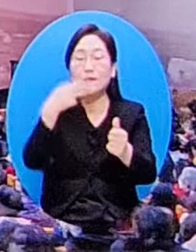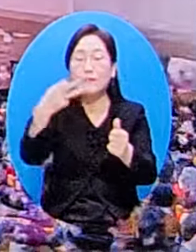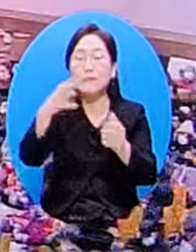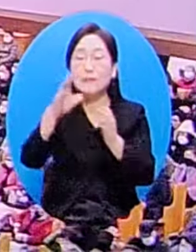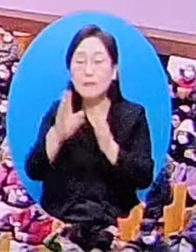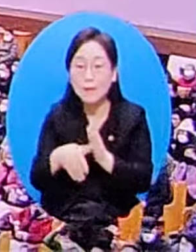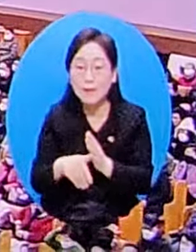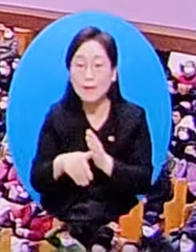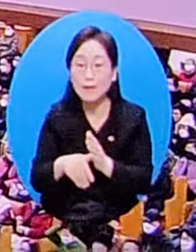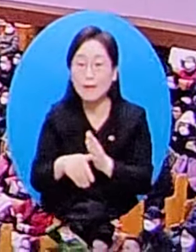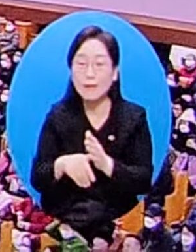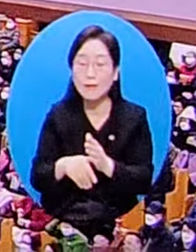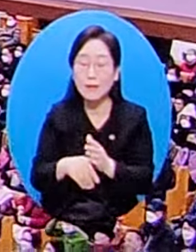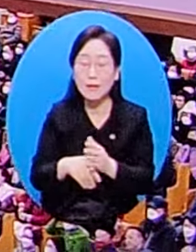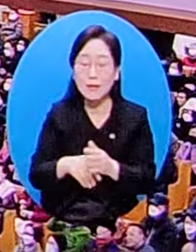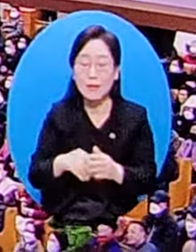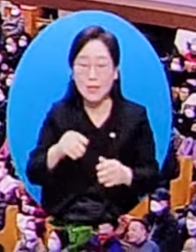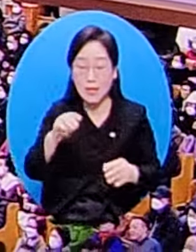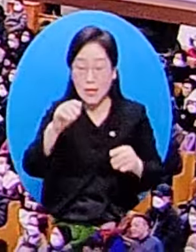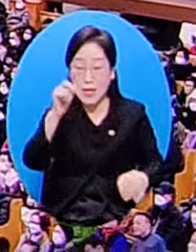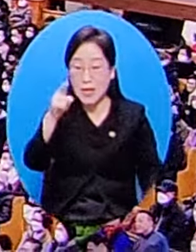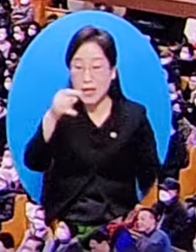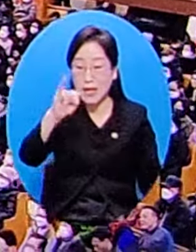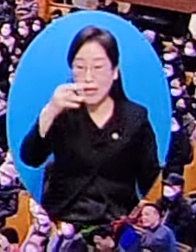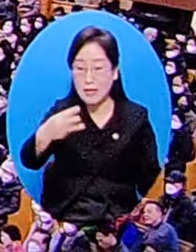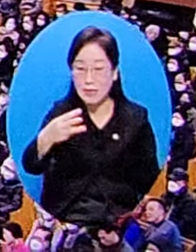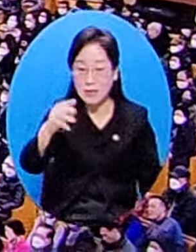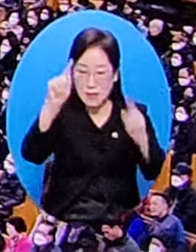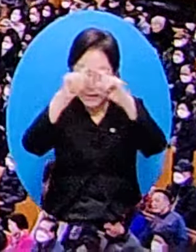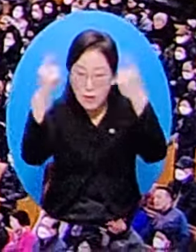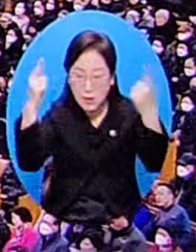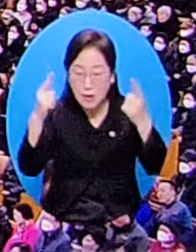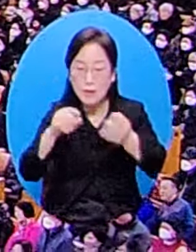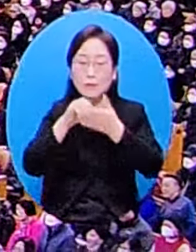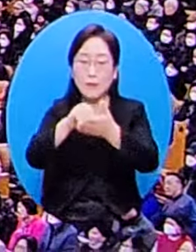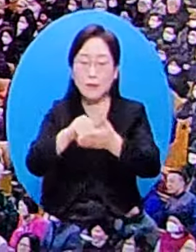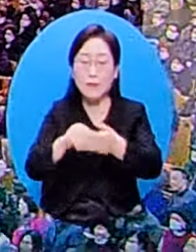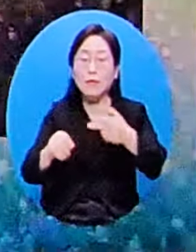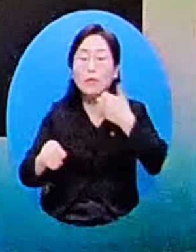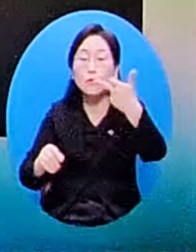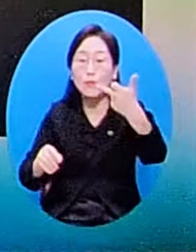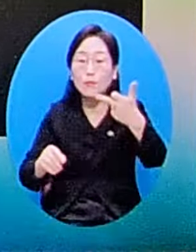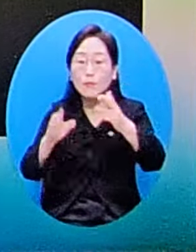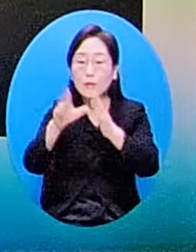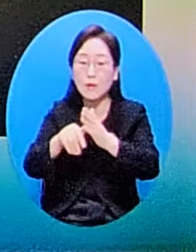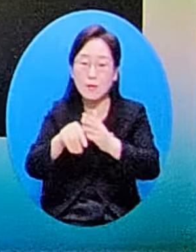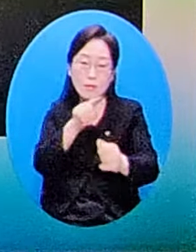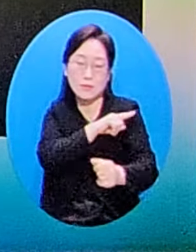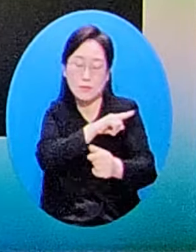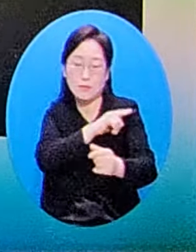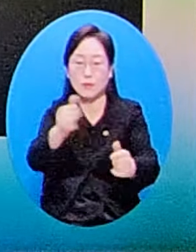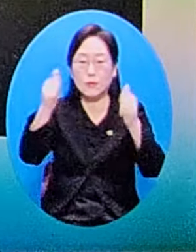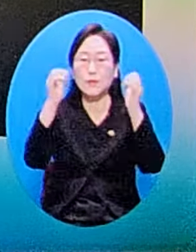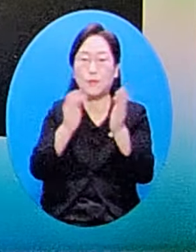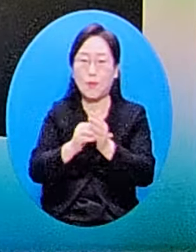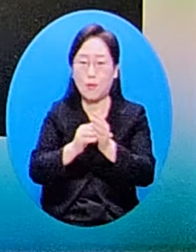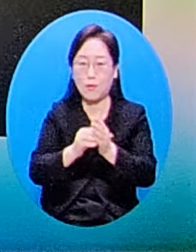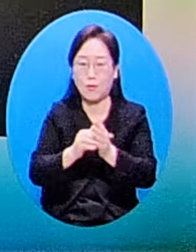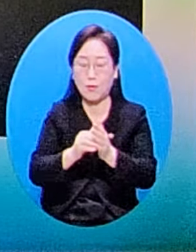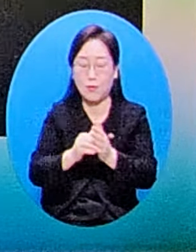13살 때 뉴헤이븐에는 예일대학에 입학을 합니다. 그래서 17살 때 수석으로 졸업을 합니다. 예일대학이